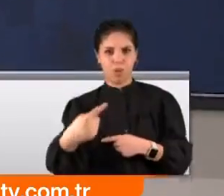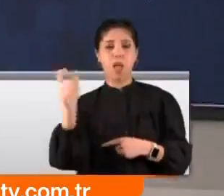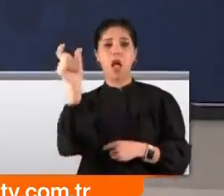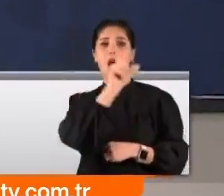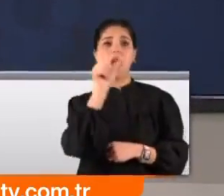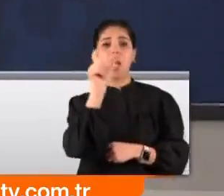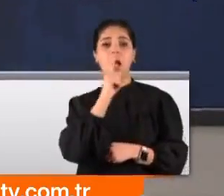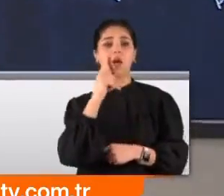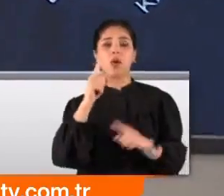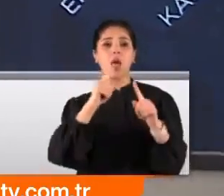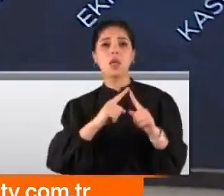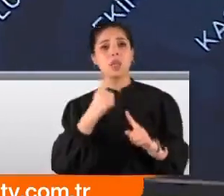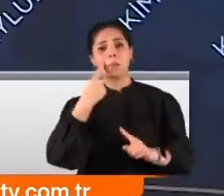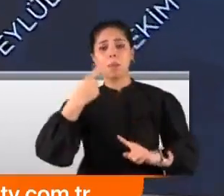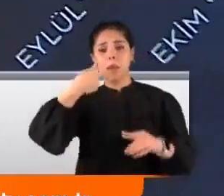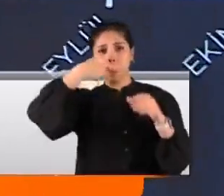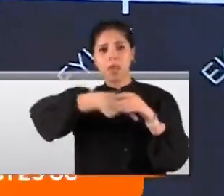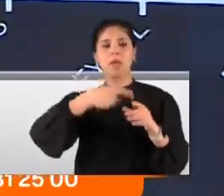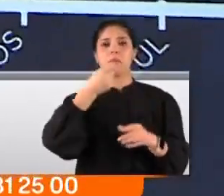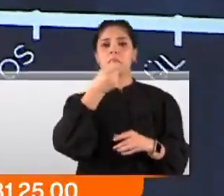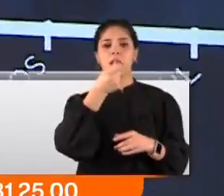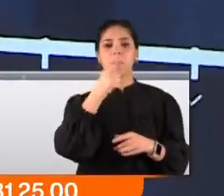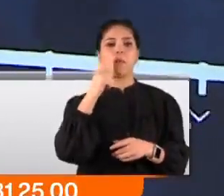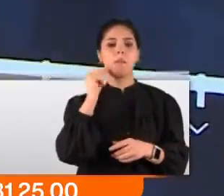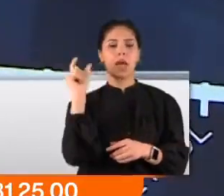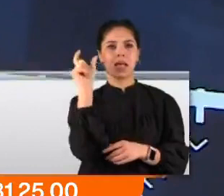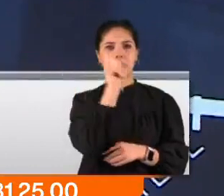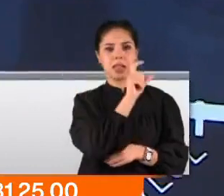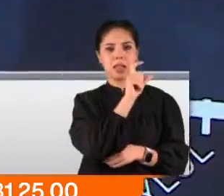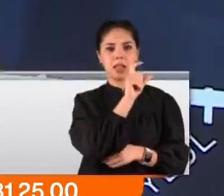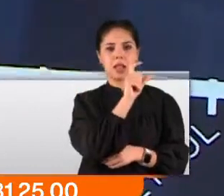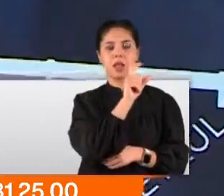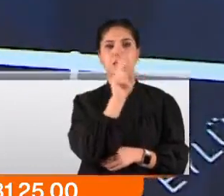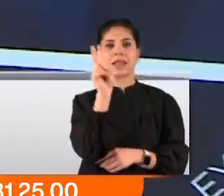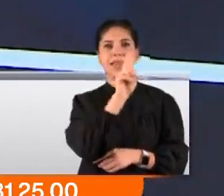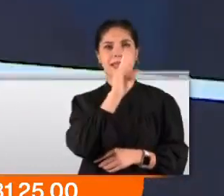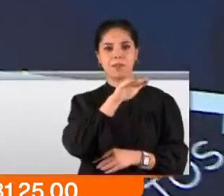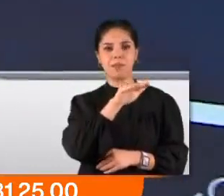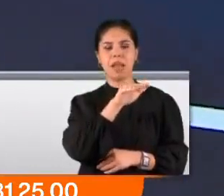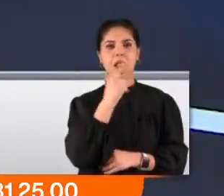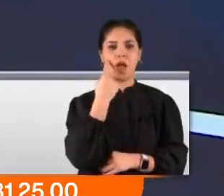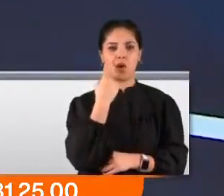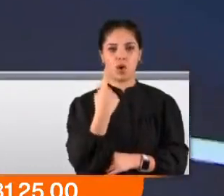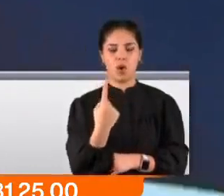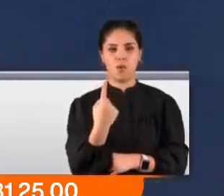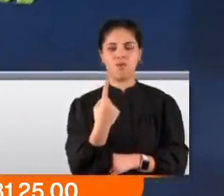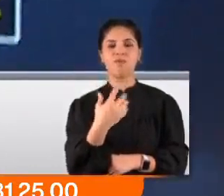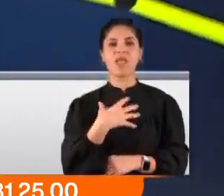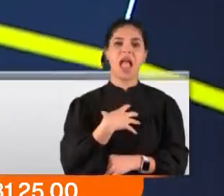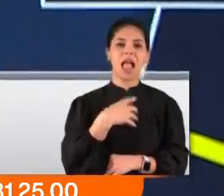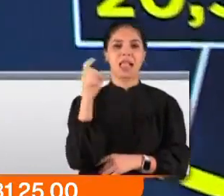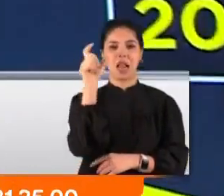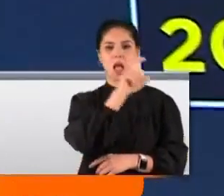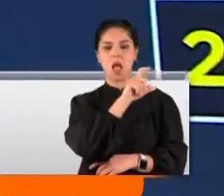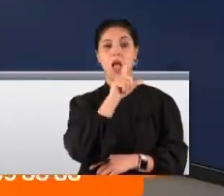ay benzin fiyatlarına bakalım. Mayıs ayında benzinin litresi 20 lira 34 kuruştu. Haziran'a